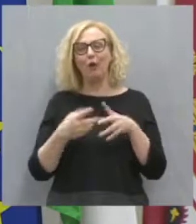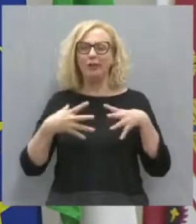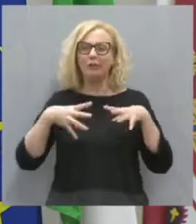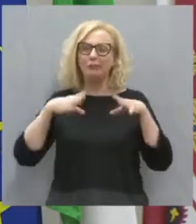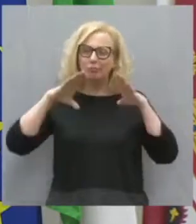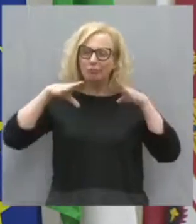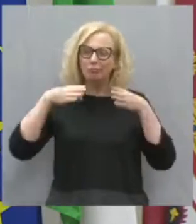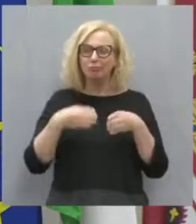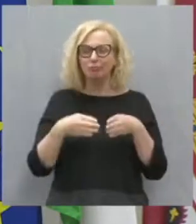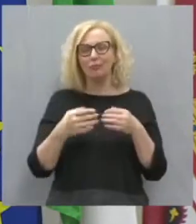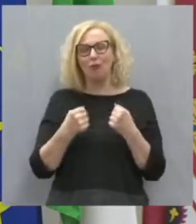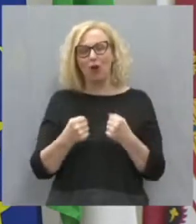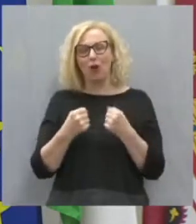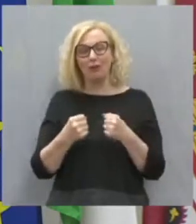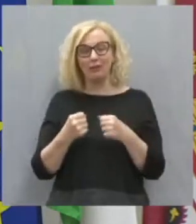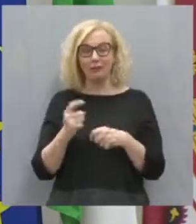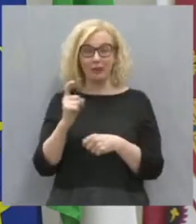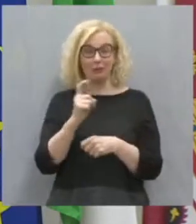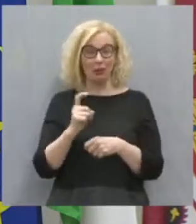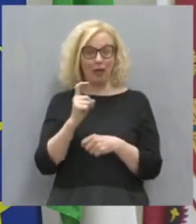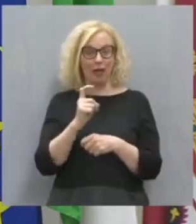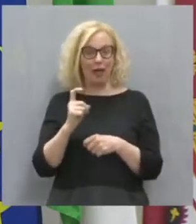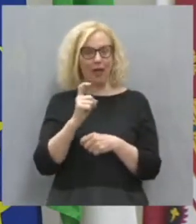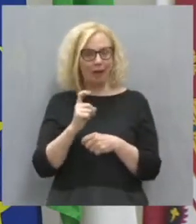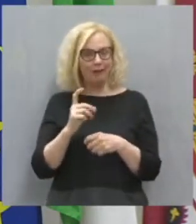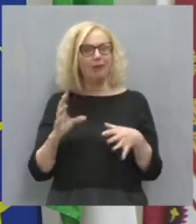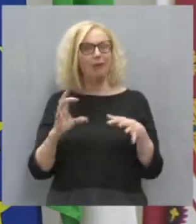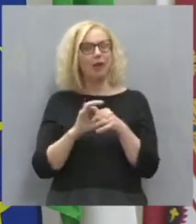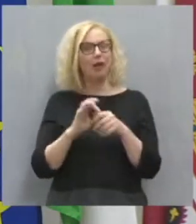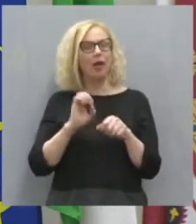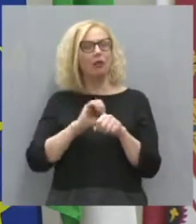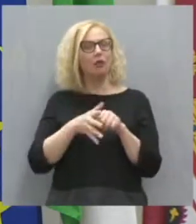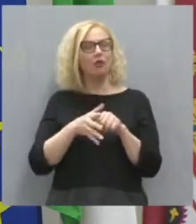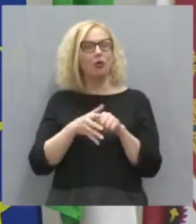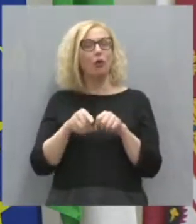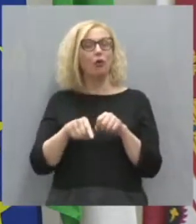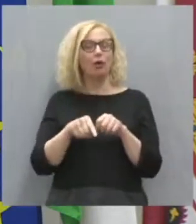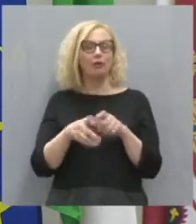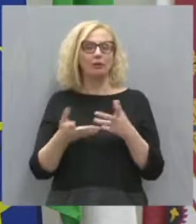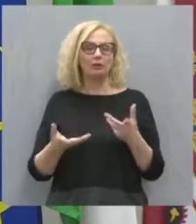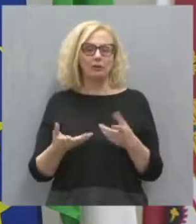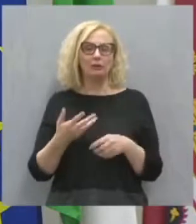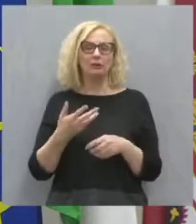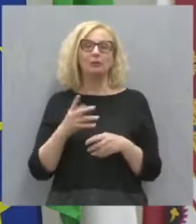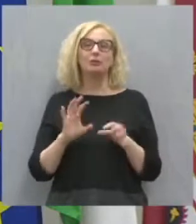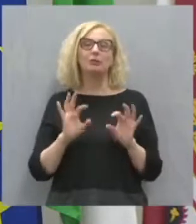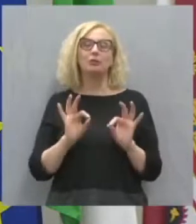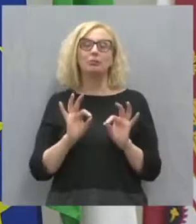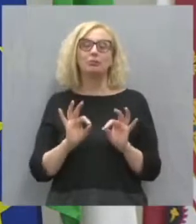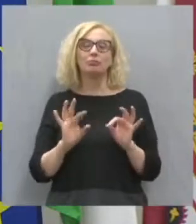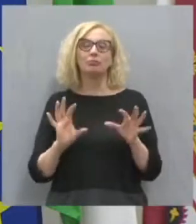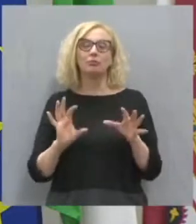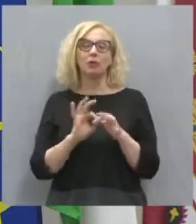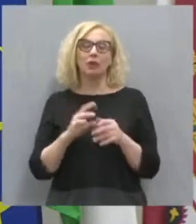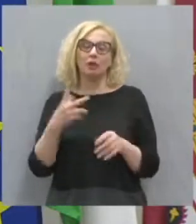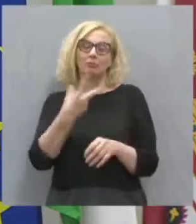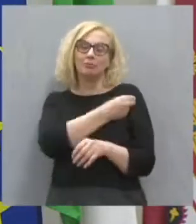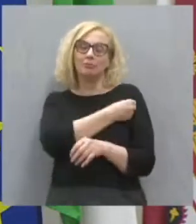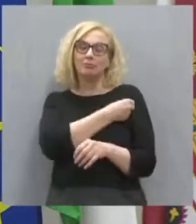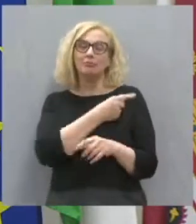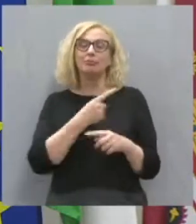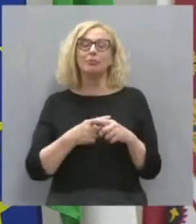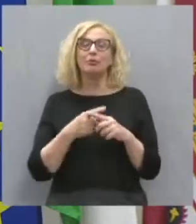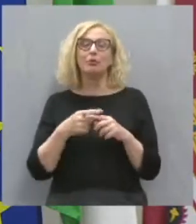queste giornate che affrontano ancora il tema del coronavirus in modo particolare delle vaccinazioni del super green pass